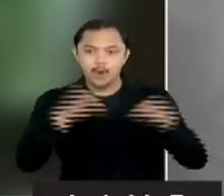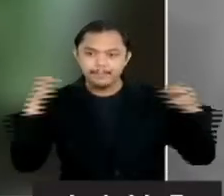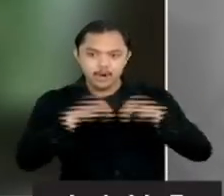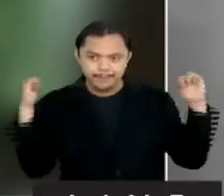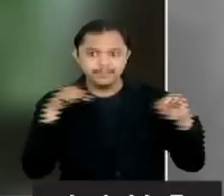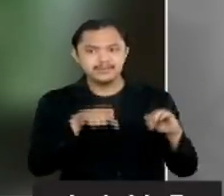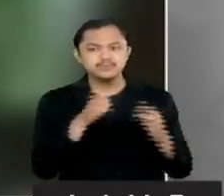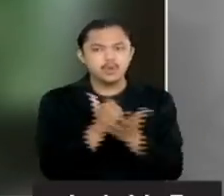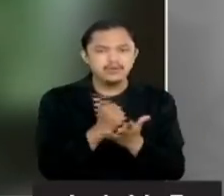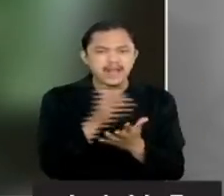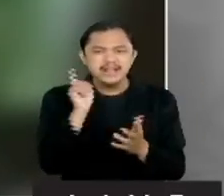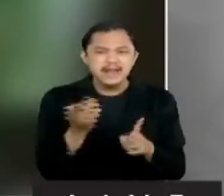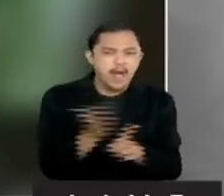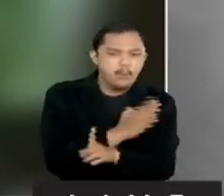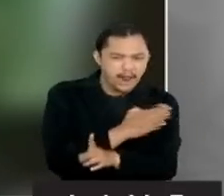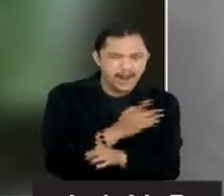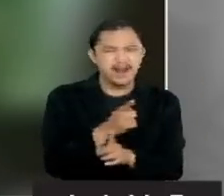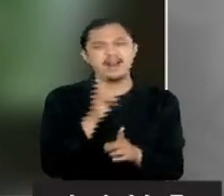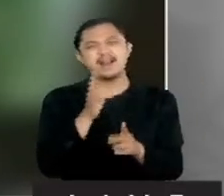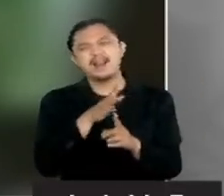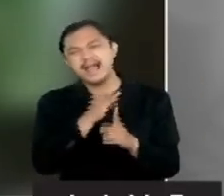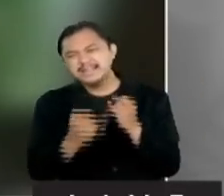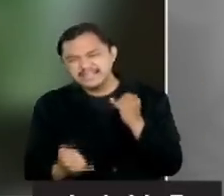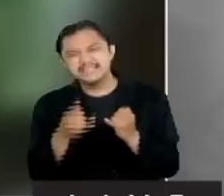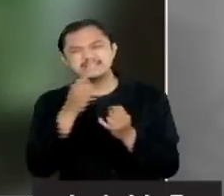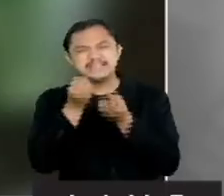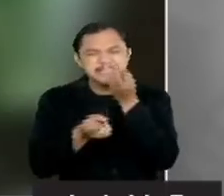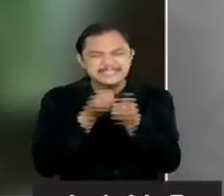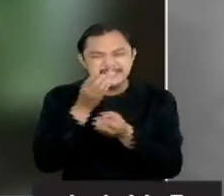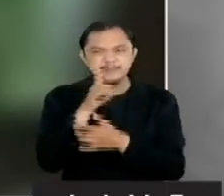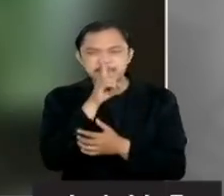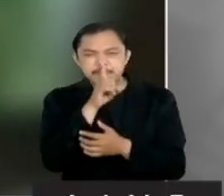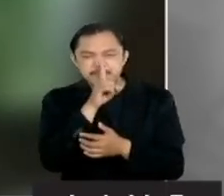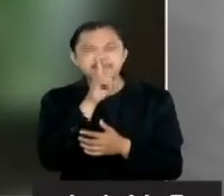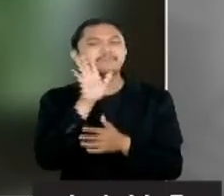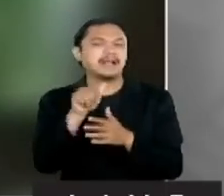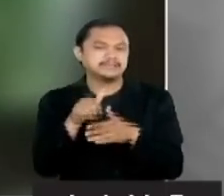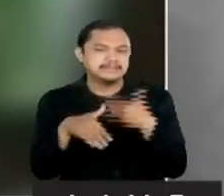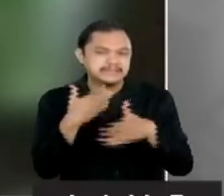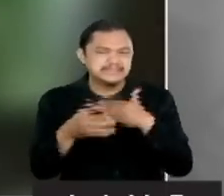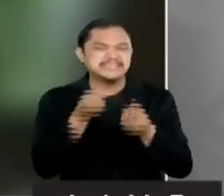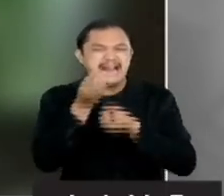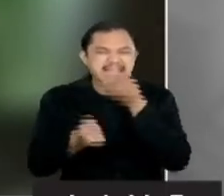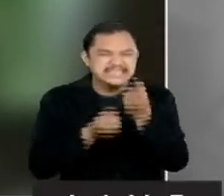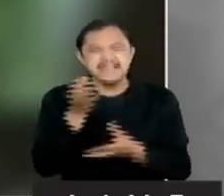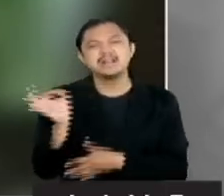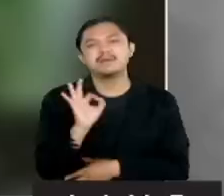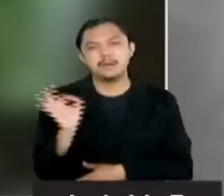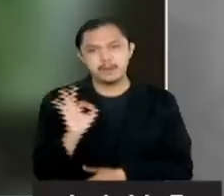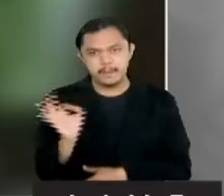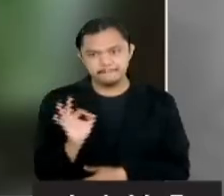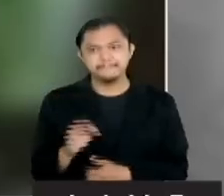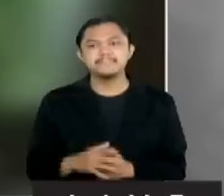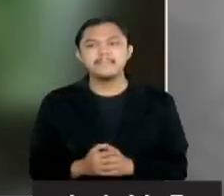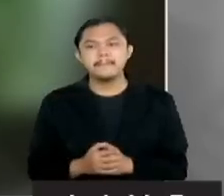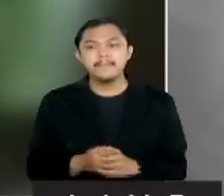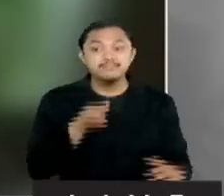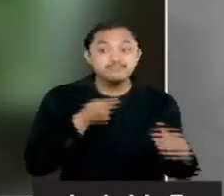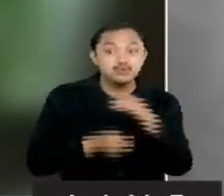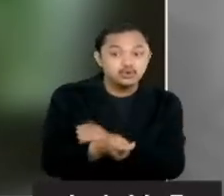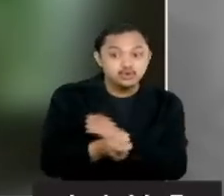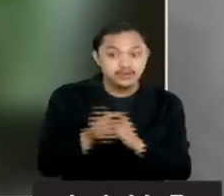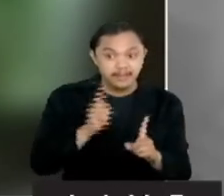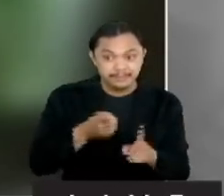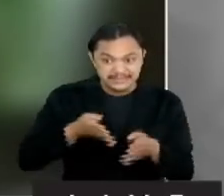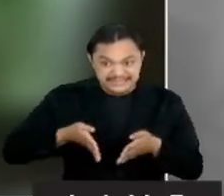awal ini agak tertutup karena memang dari kejadian tersebut memang area tersebut area yang cukup